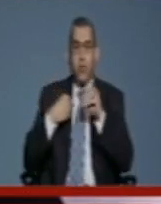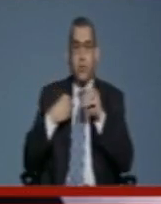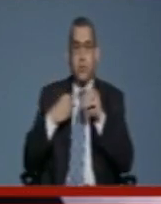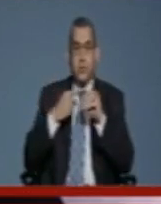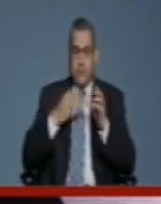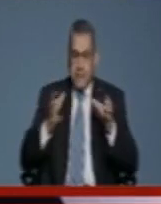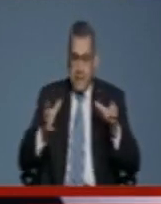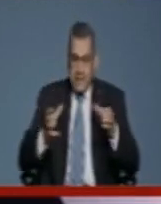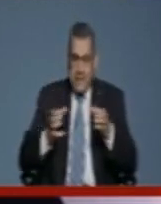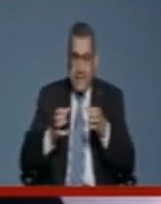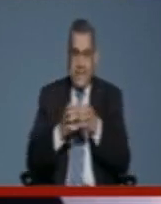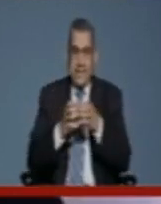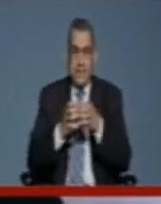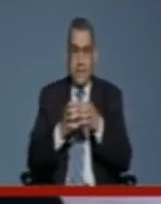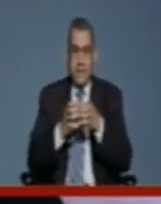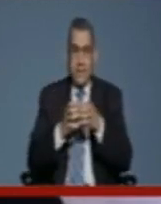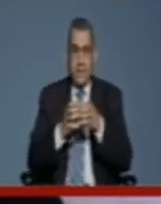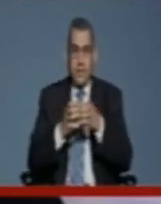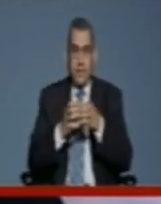جدا في الاقتصاب بتاعنا